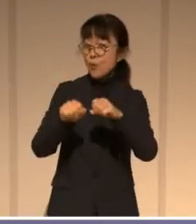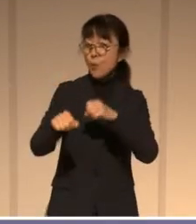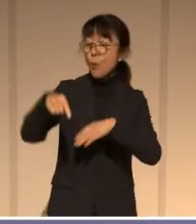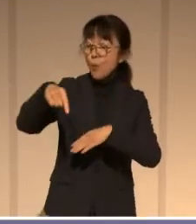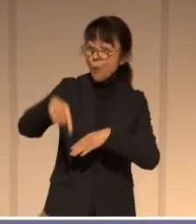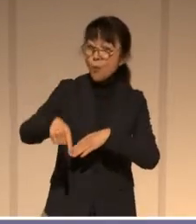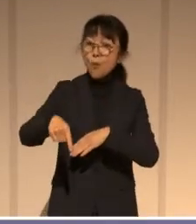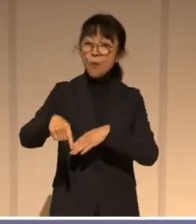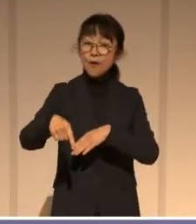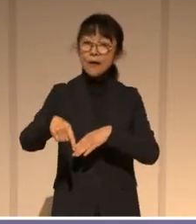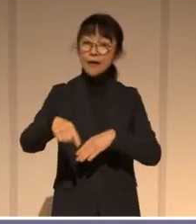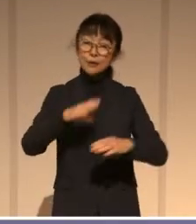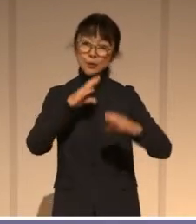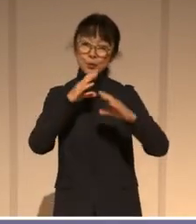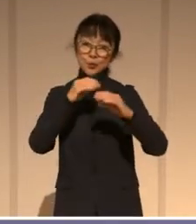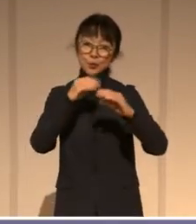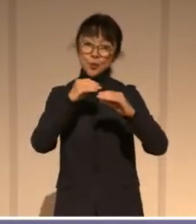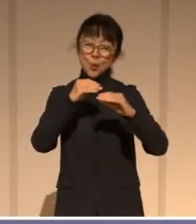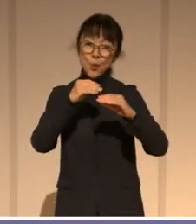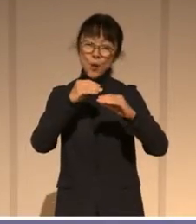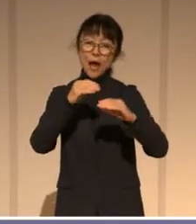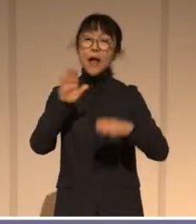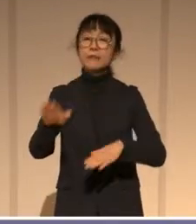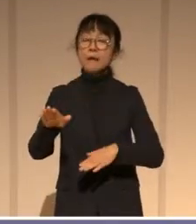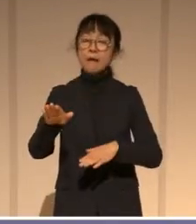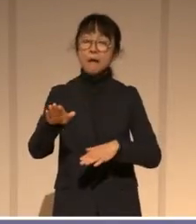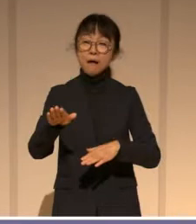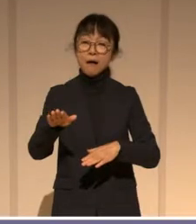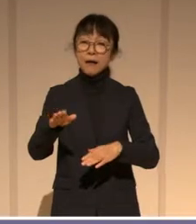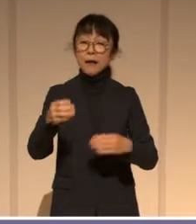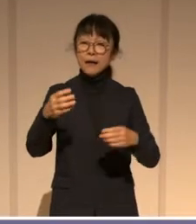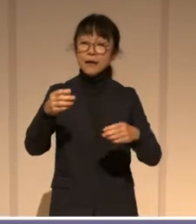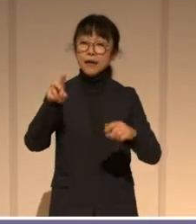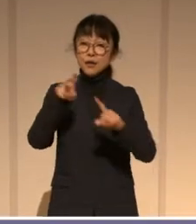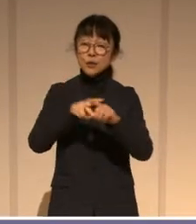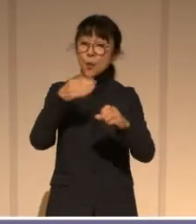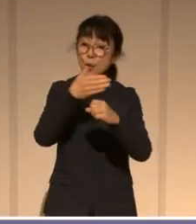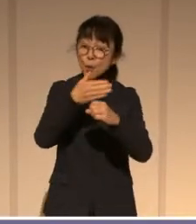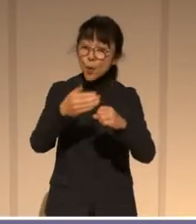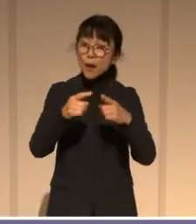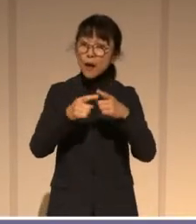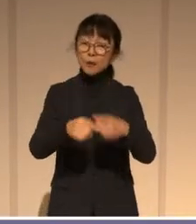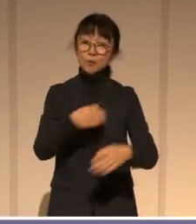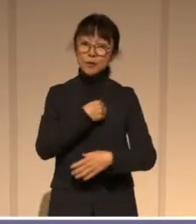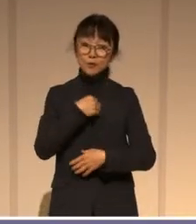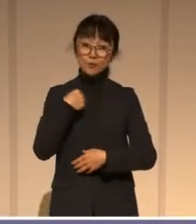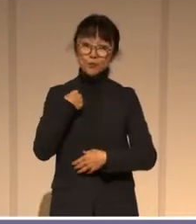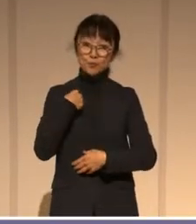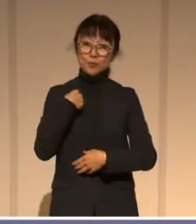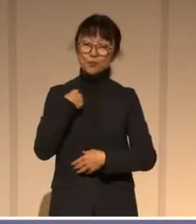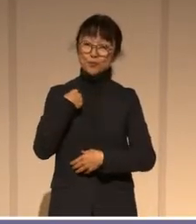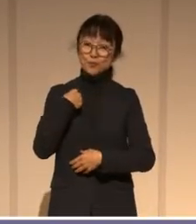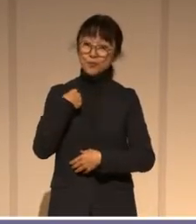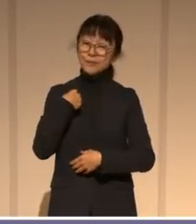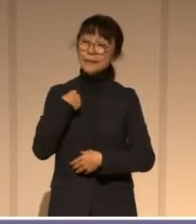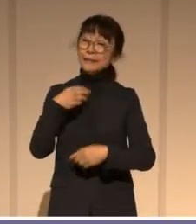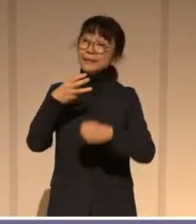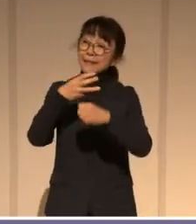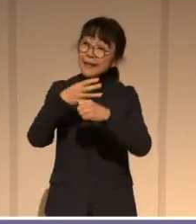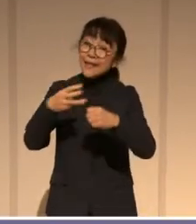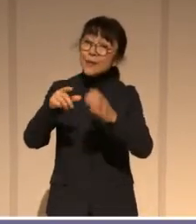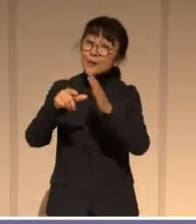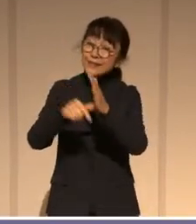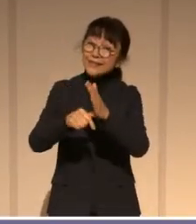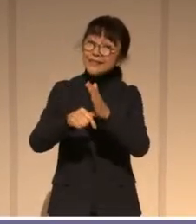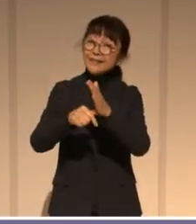でその吹奏楽部が小学校にあってで4年生から入れたんですけど3年生の時